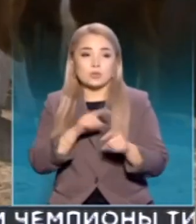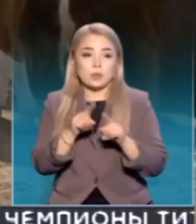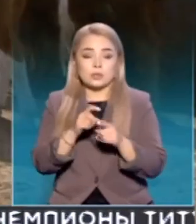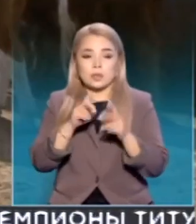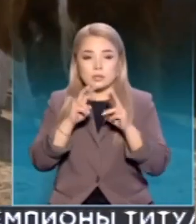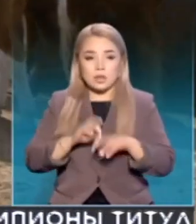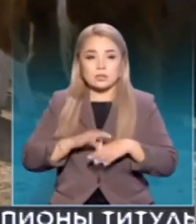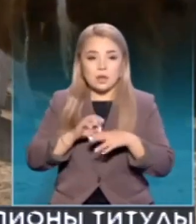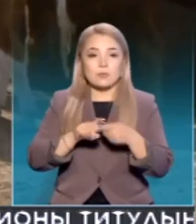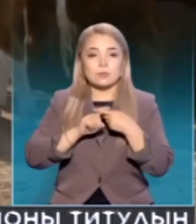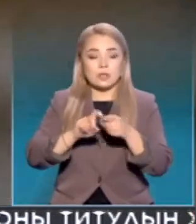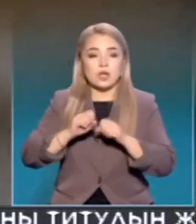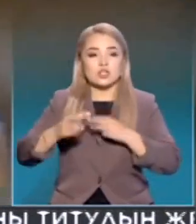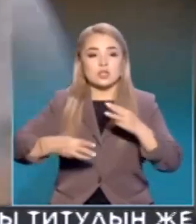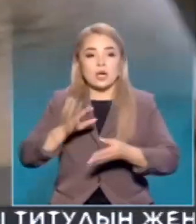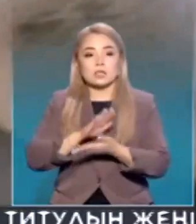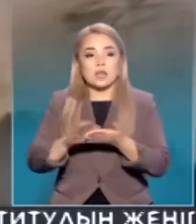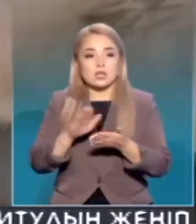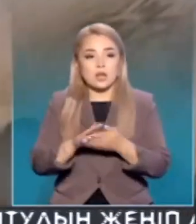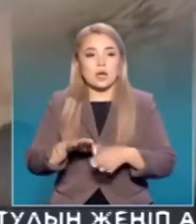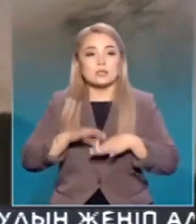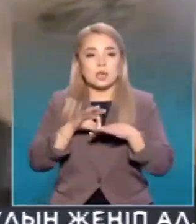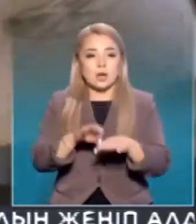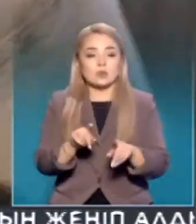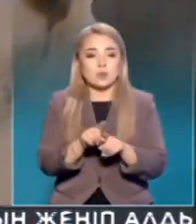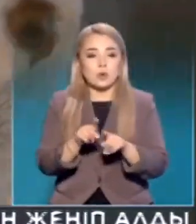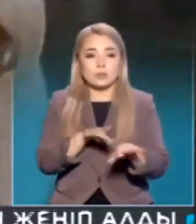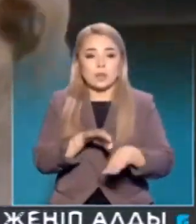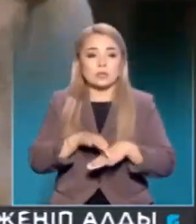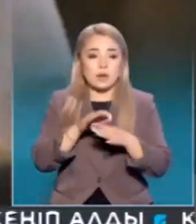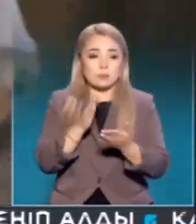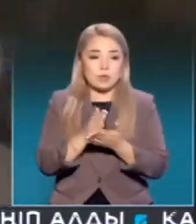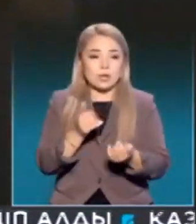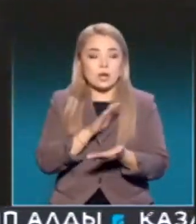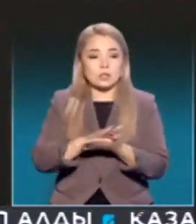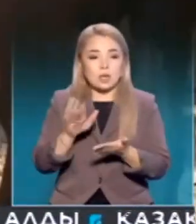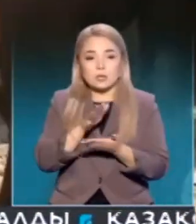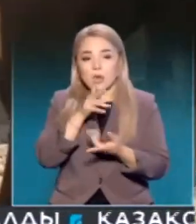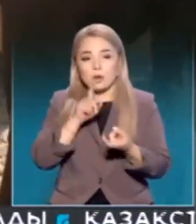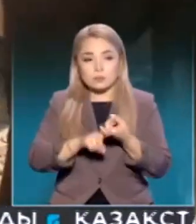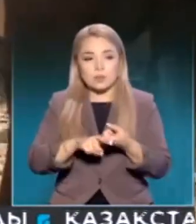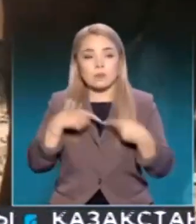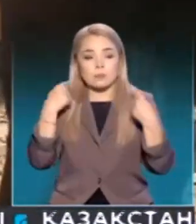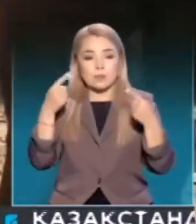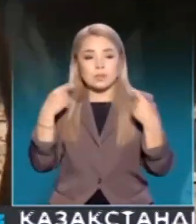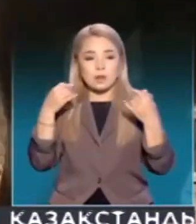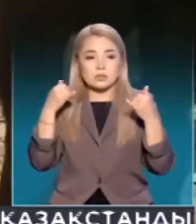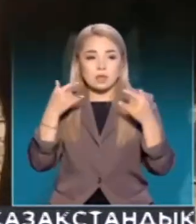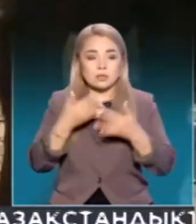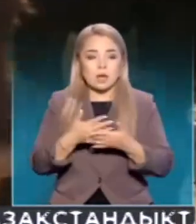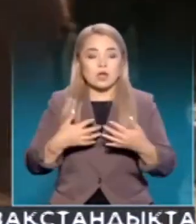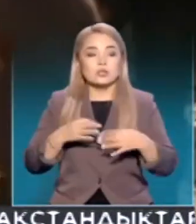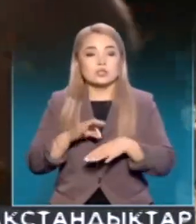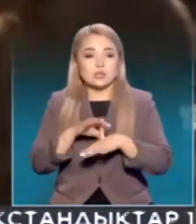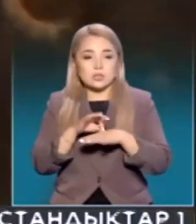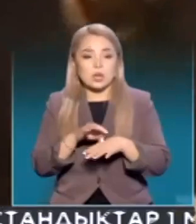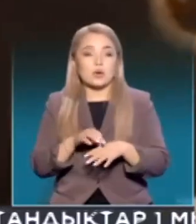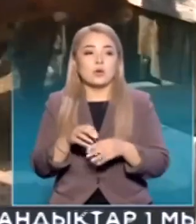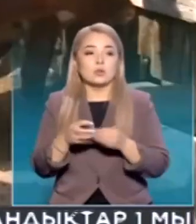індеттің таралмауына жол бермеу шараларын жүргізді. Мамандар қора-қопсын уақытылы тазалауды, мал терісі мен жүнін шашпауды,